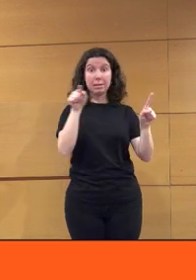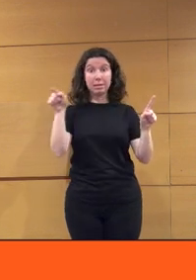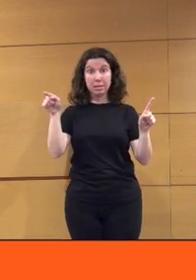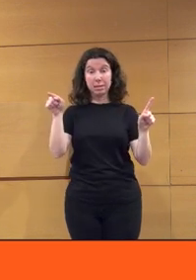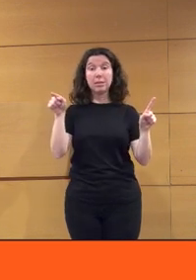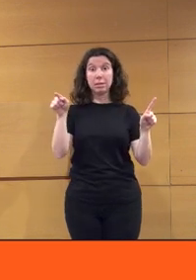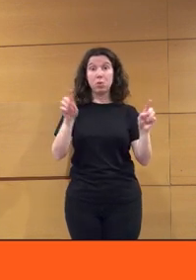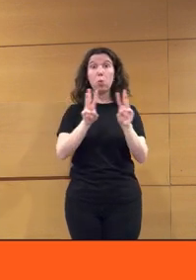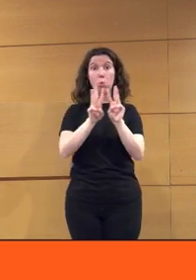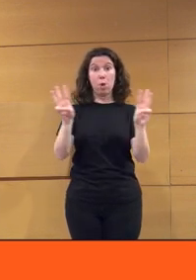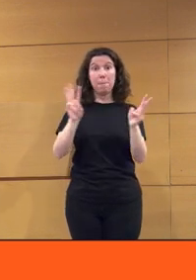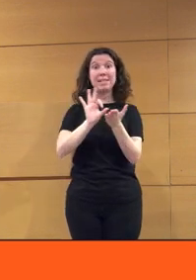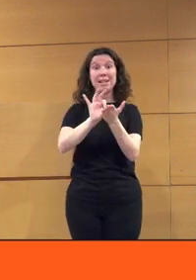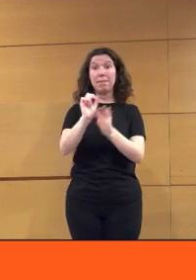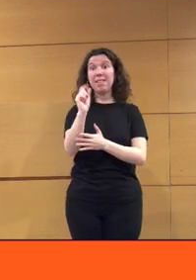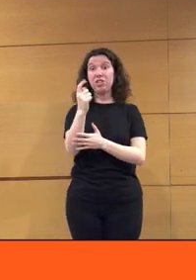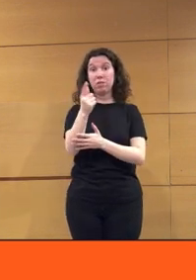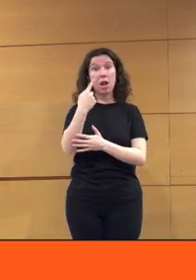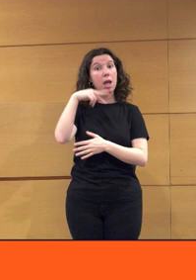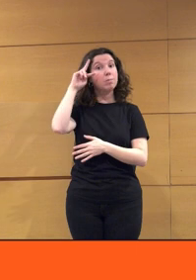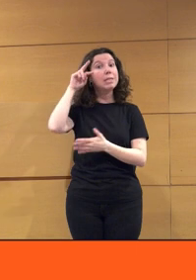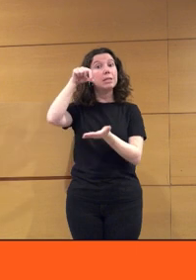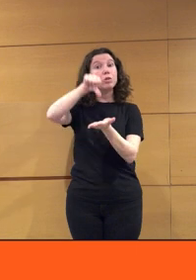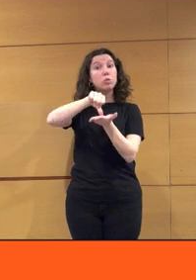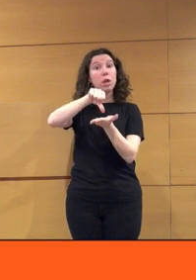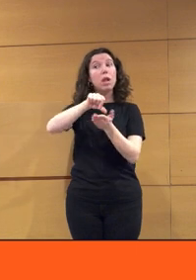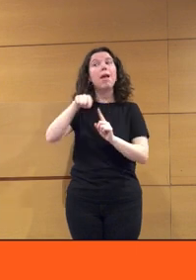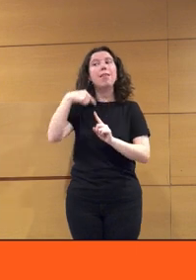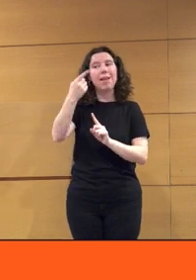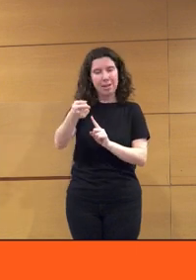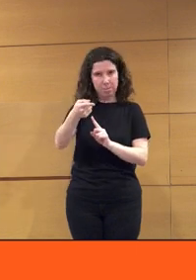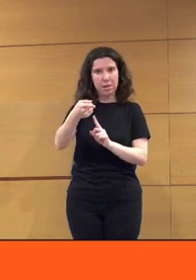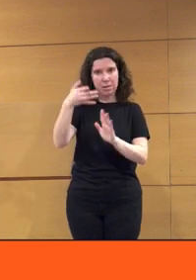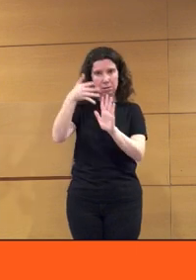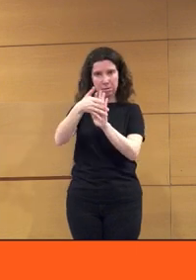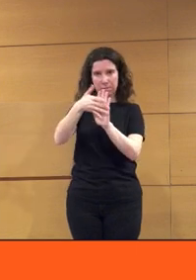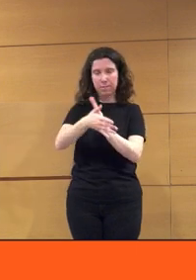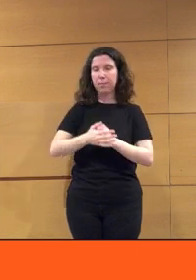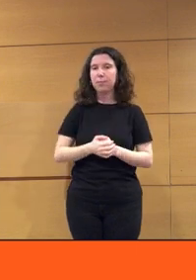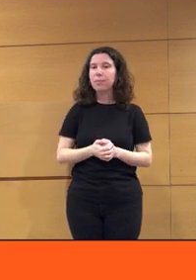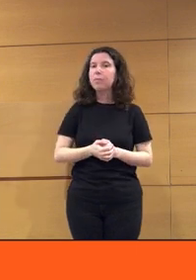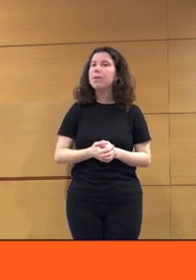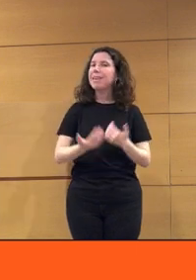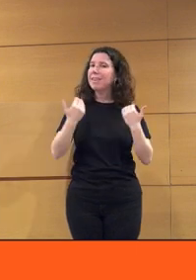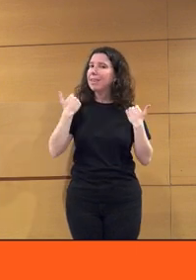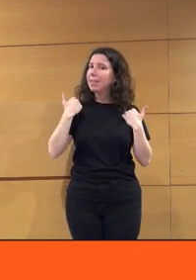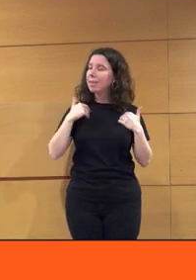la web de serveis digitals i experiència ciutadana, després tindreu la PPT. Hem